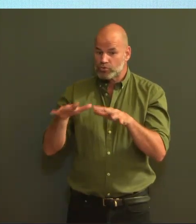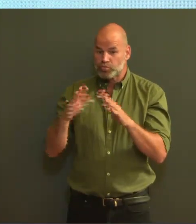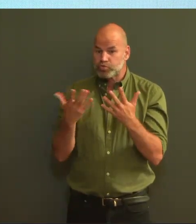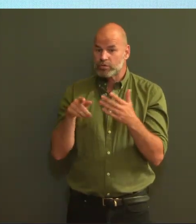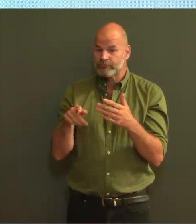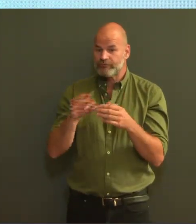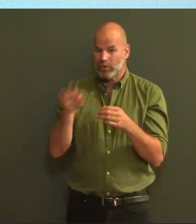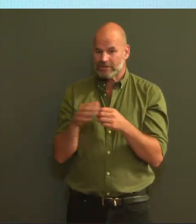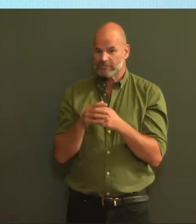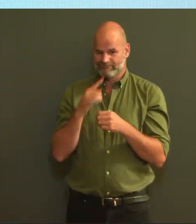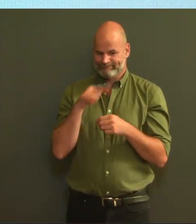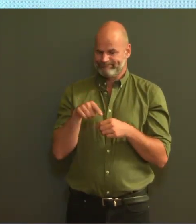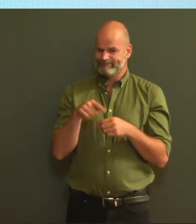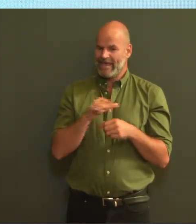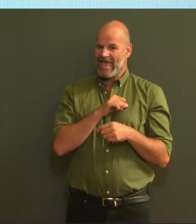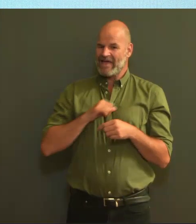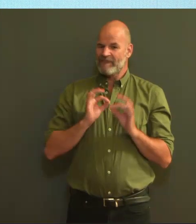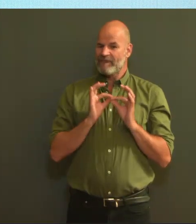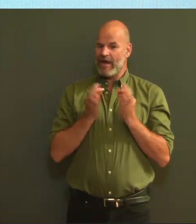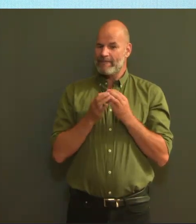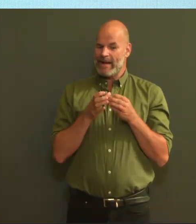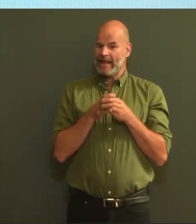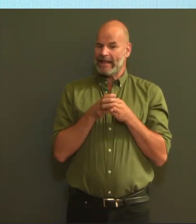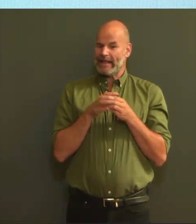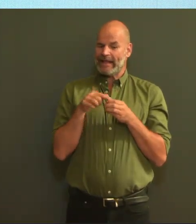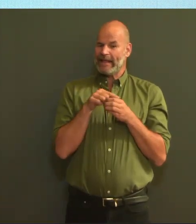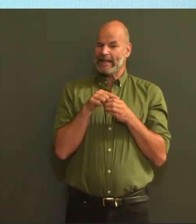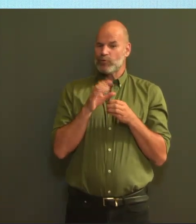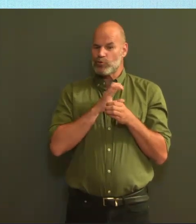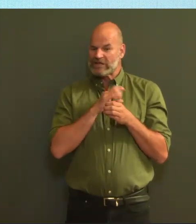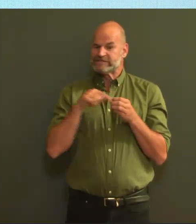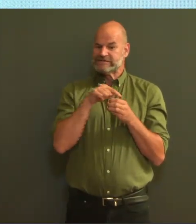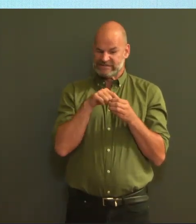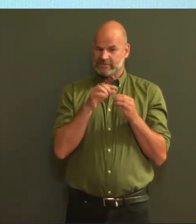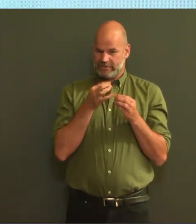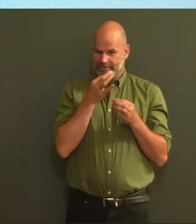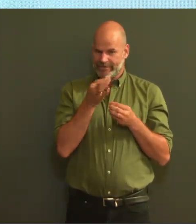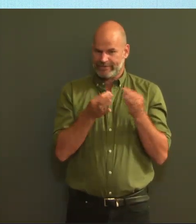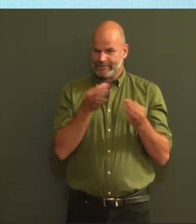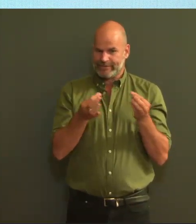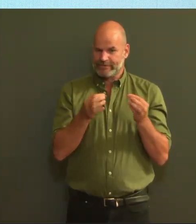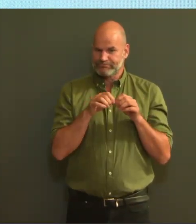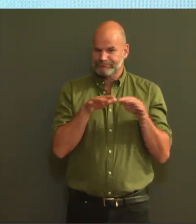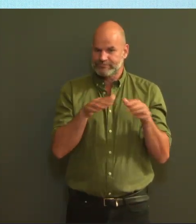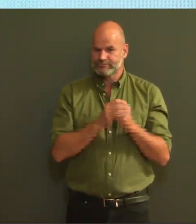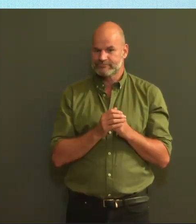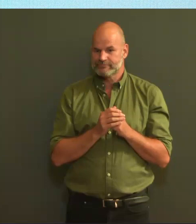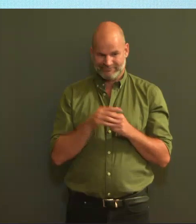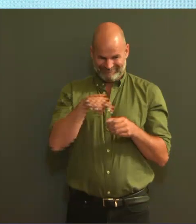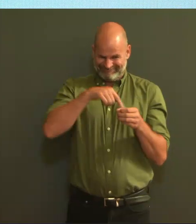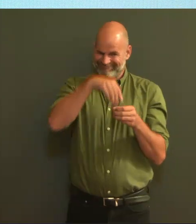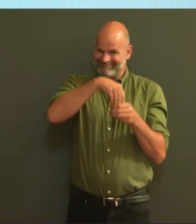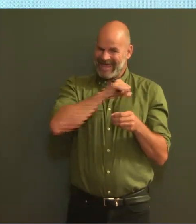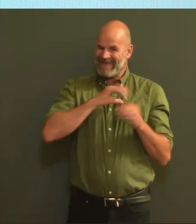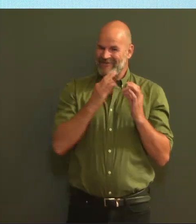op momenten en plaatsen waar we net geen masker dragen. Dus dat limiteren van die dichte contacten, het